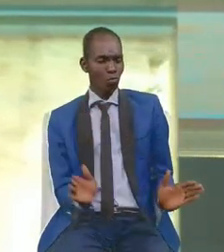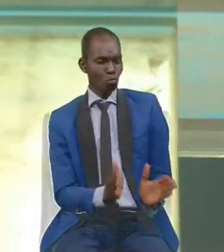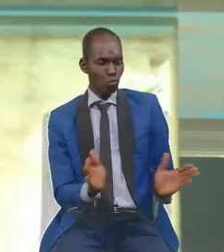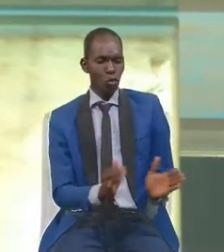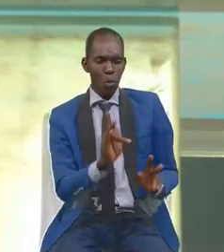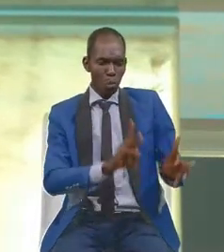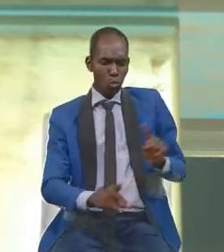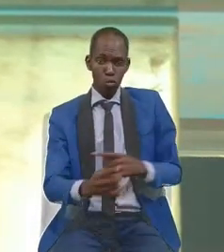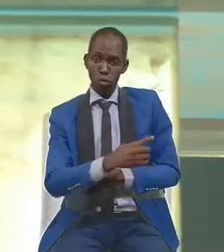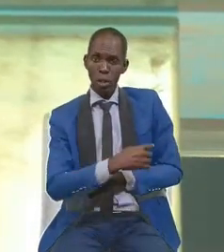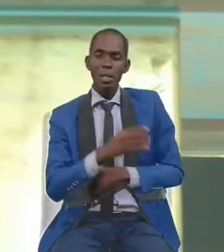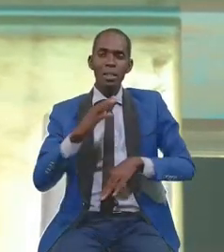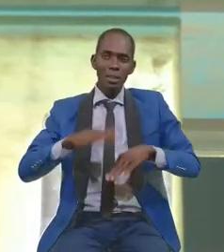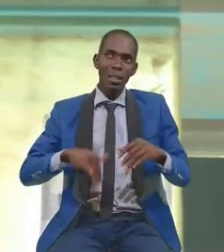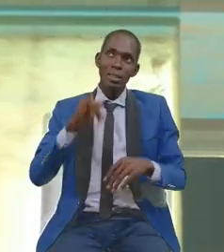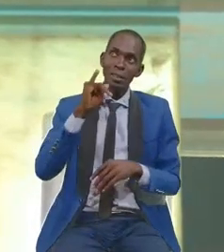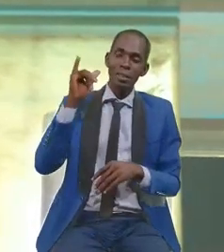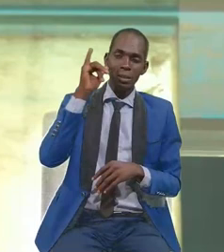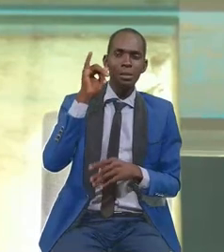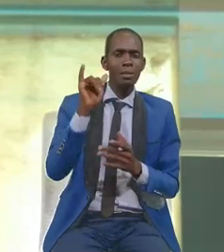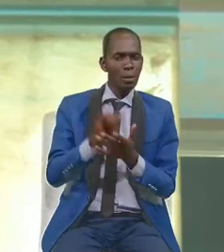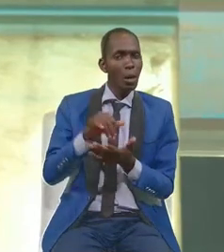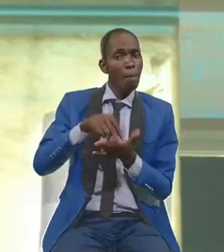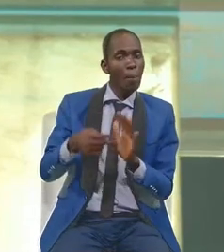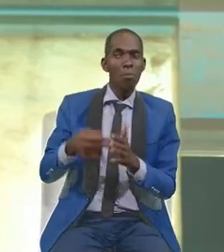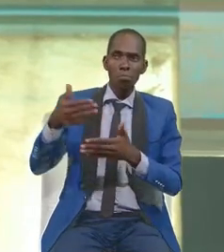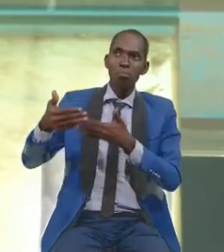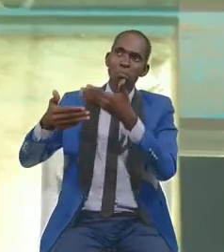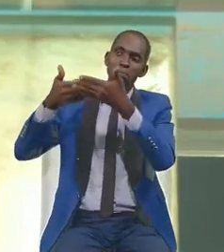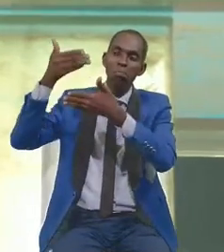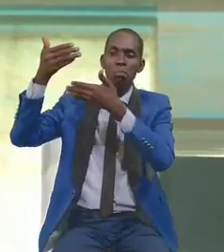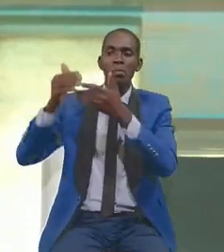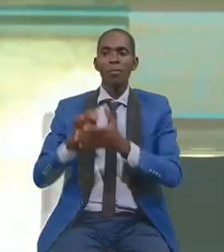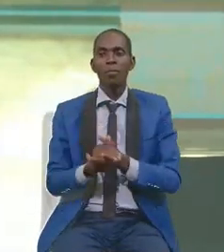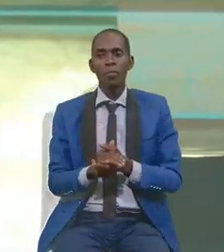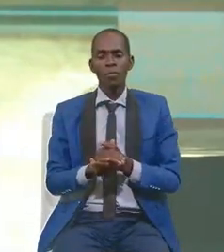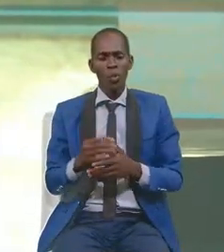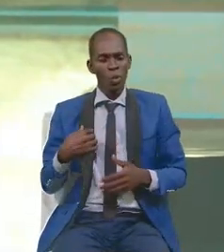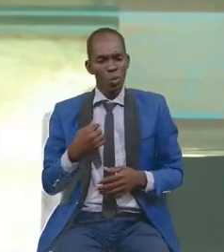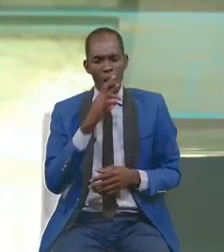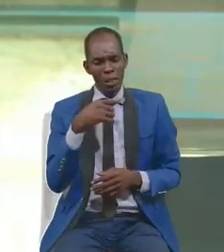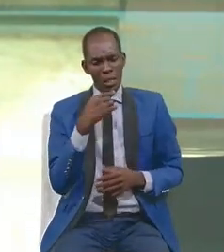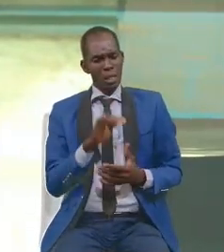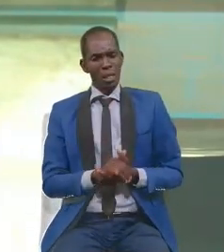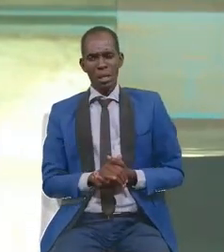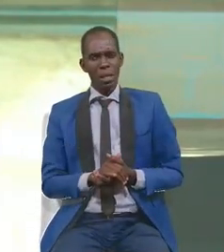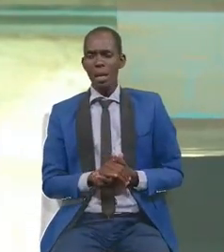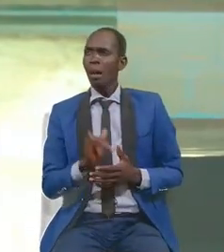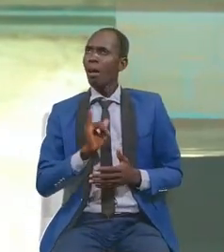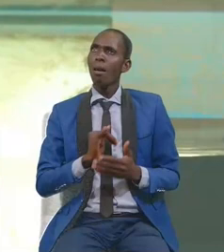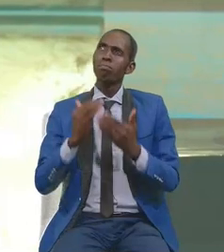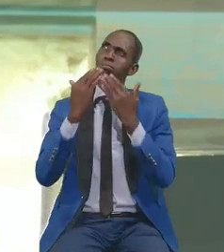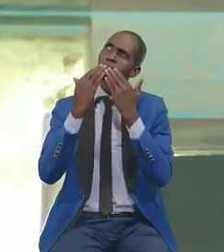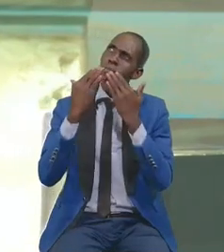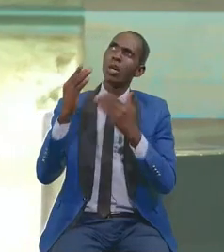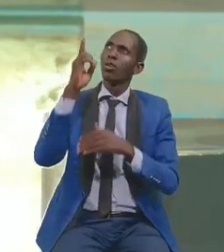plus qu'il l'était hier, c'est du progrès. Nous disons que je rends grâce à Dieu pour une